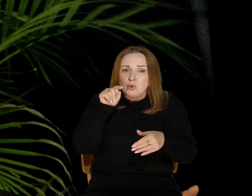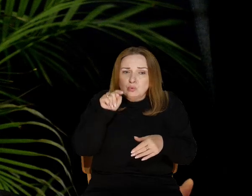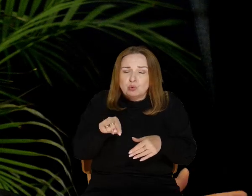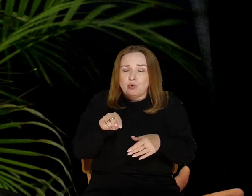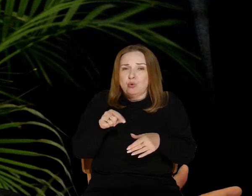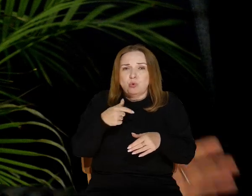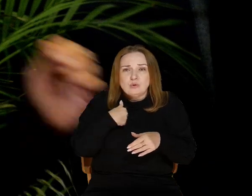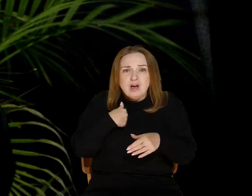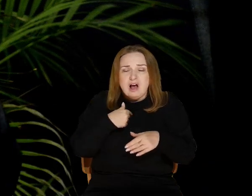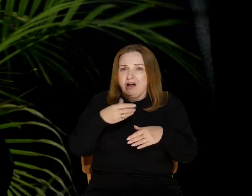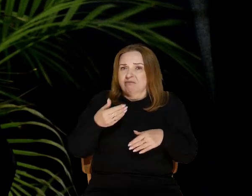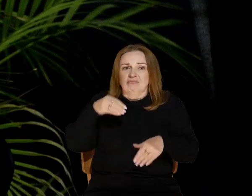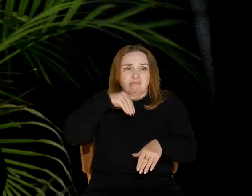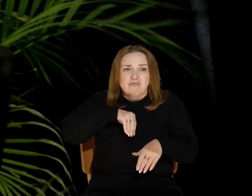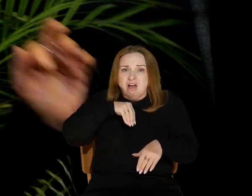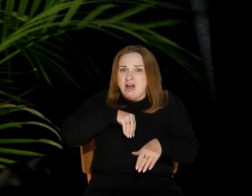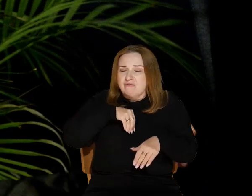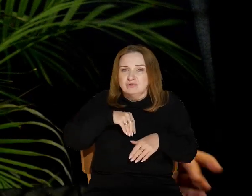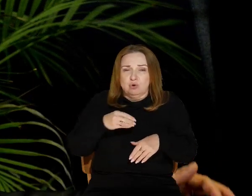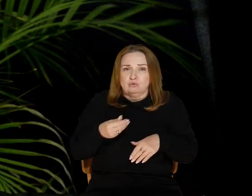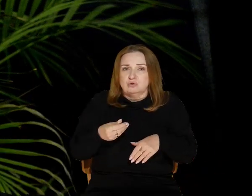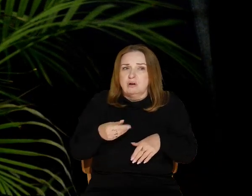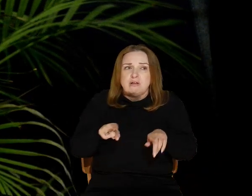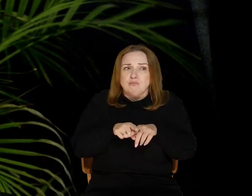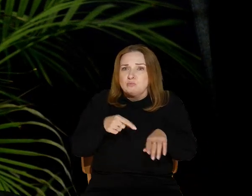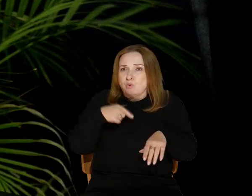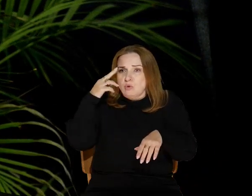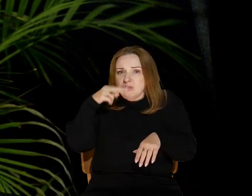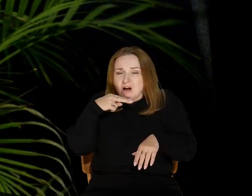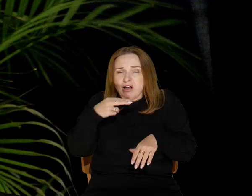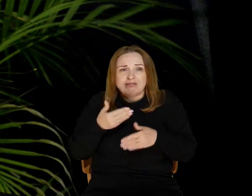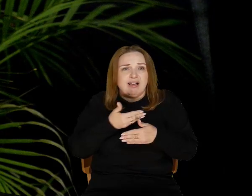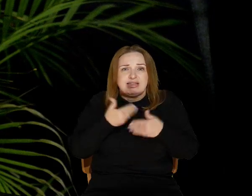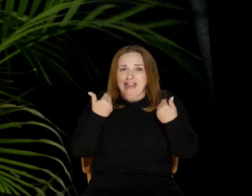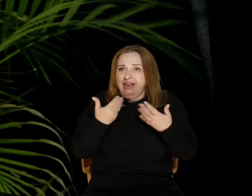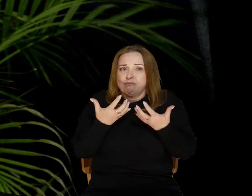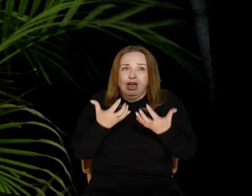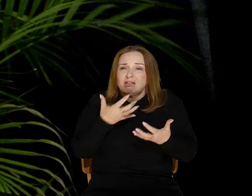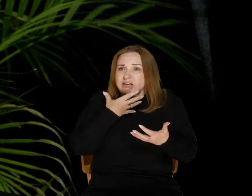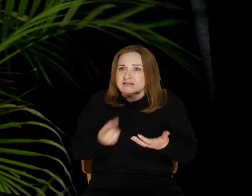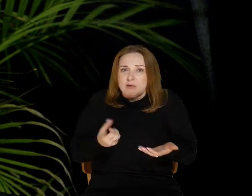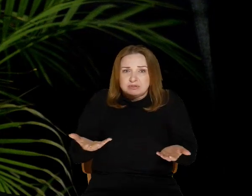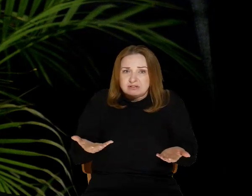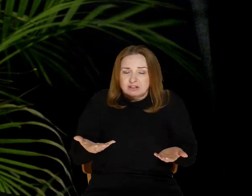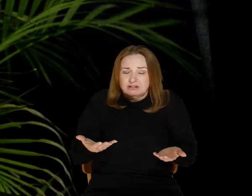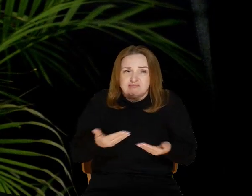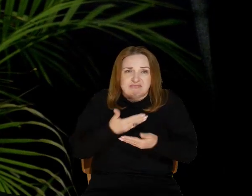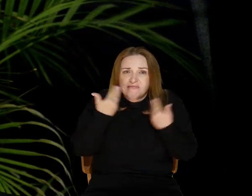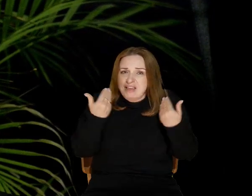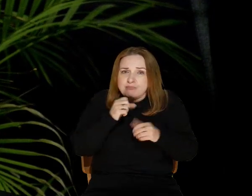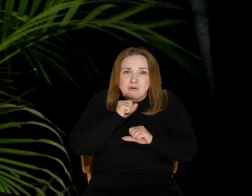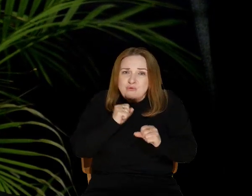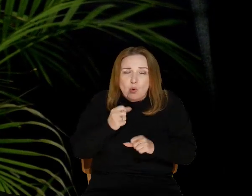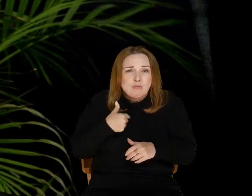że we mnie nie ma, ani w moim ojcu nie ma właśnie jakichś takich chęci odwetowych i